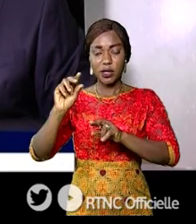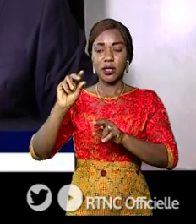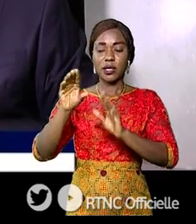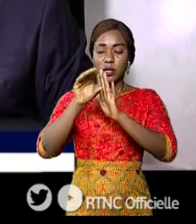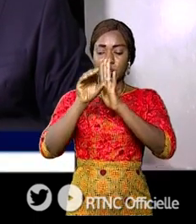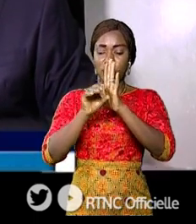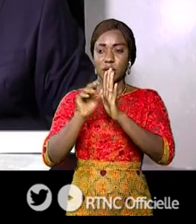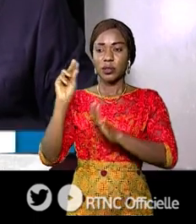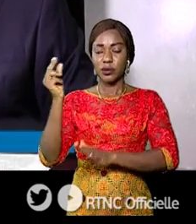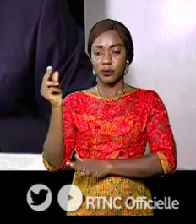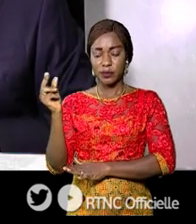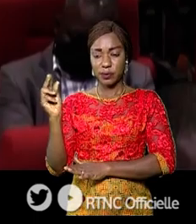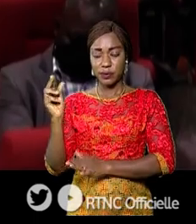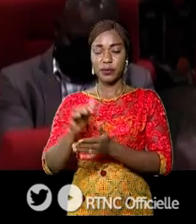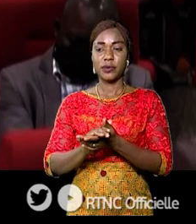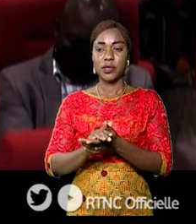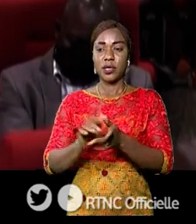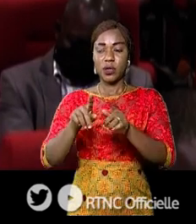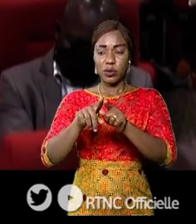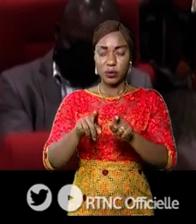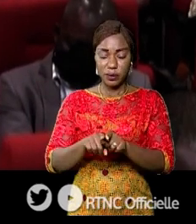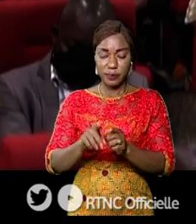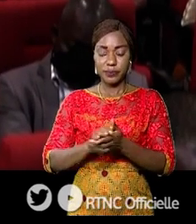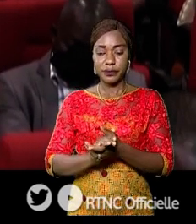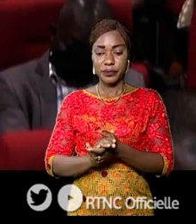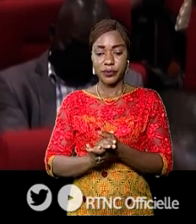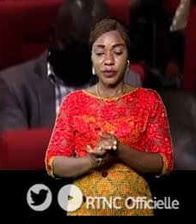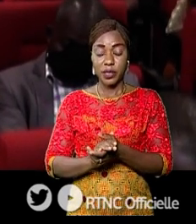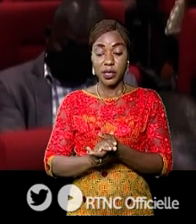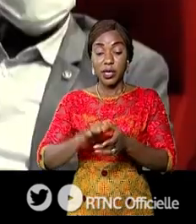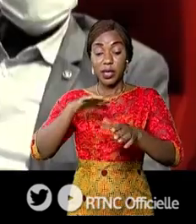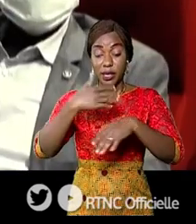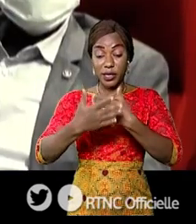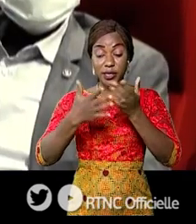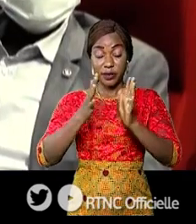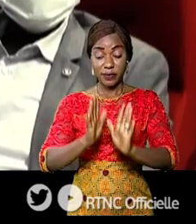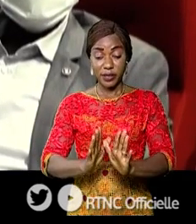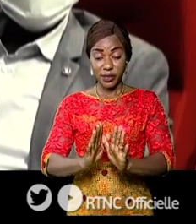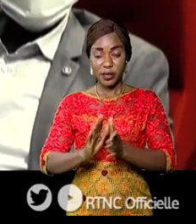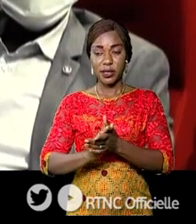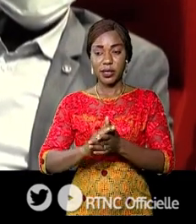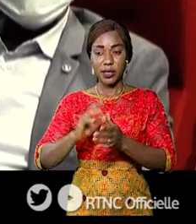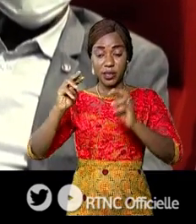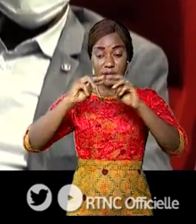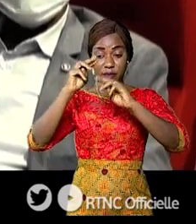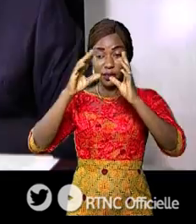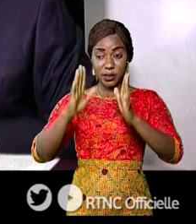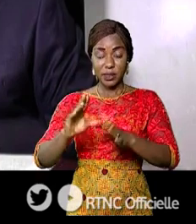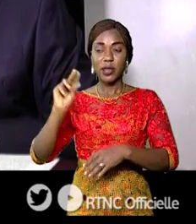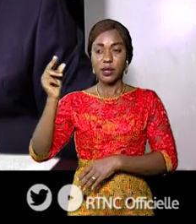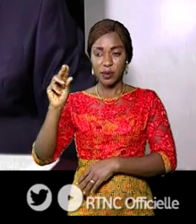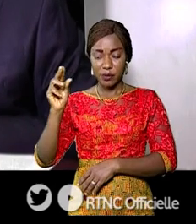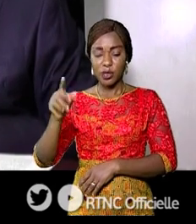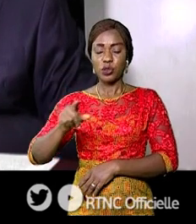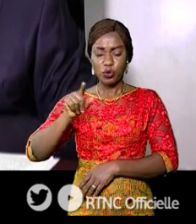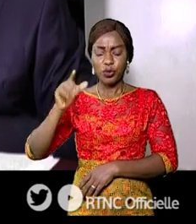suivi des activités minières sur terre. En effet, l'agent du ministère de Mines est au centre de ce combat, de cette lutte